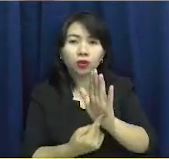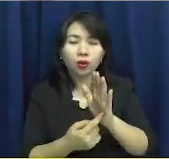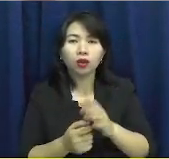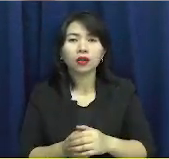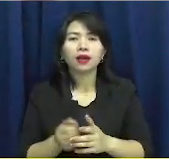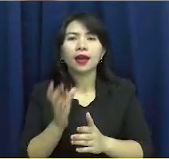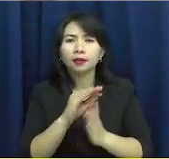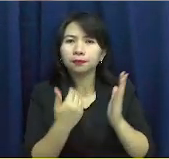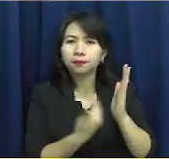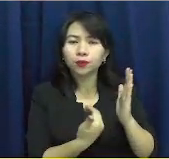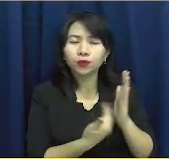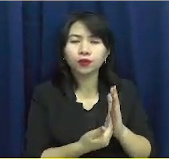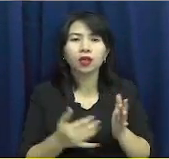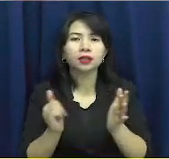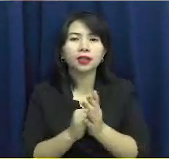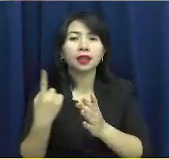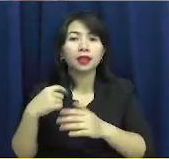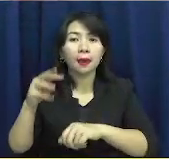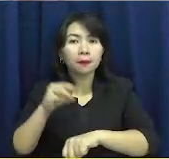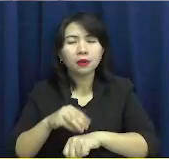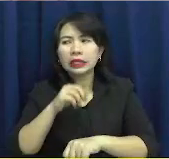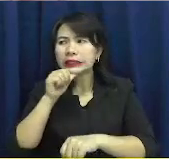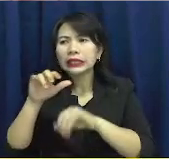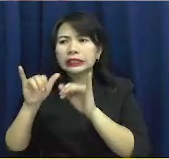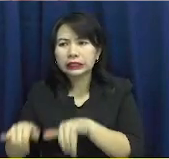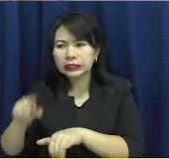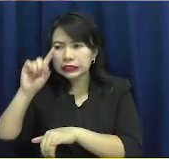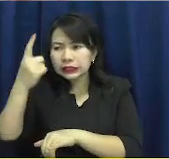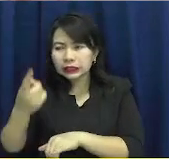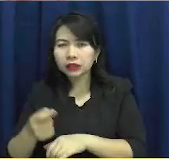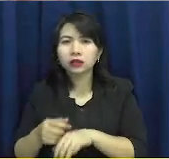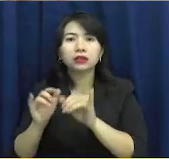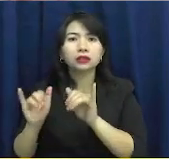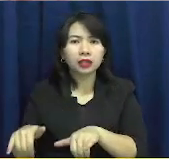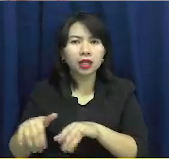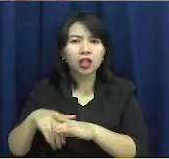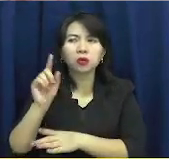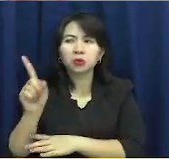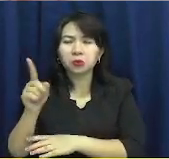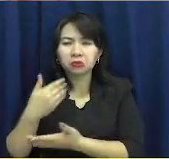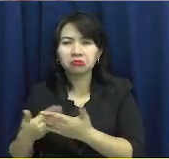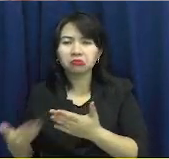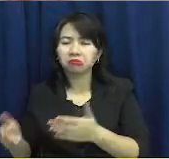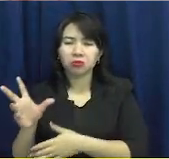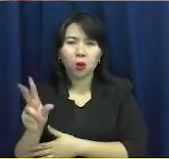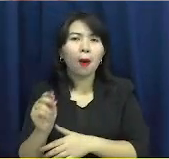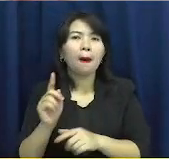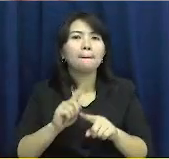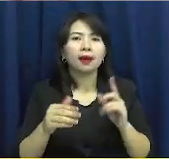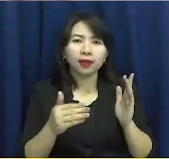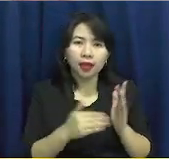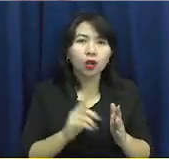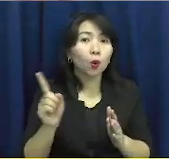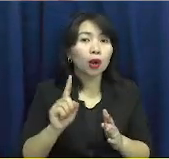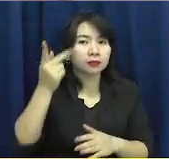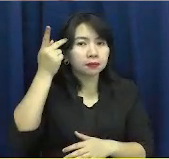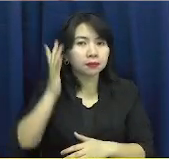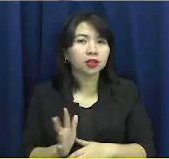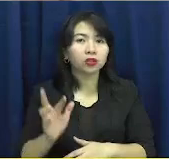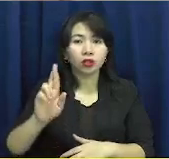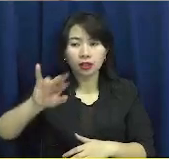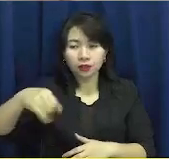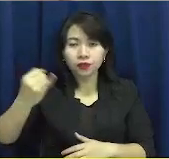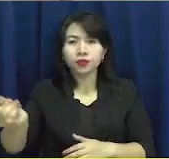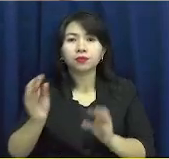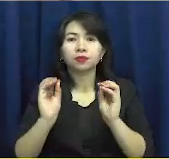indicator na kung saan yung ministry mo hindi stagnant, hindi lang nananatili sa isang bagay. Bakit? Balik tayo sa sinabi ni Pastor RJ.